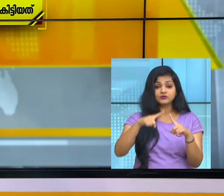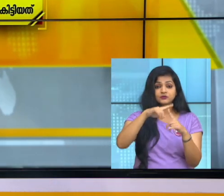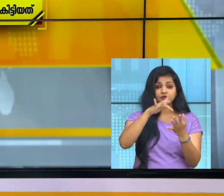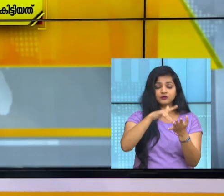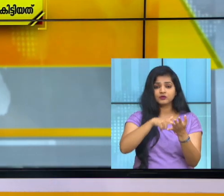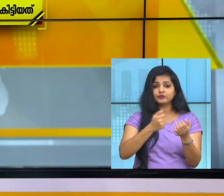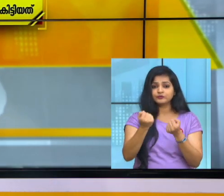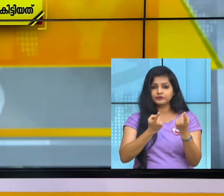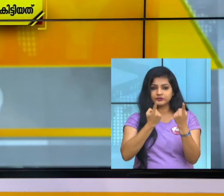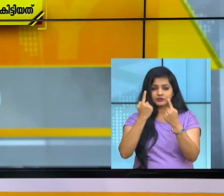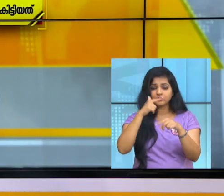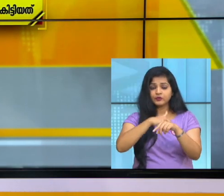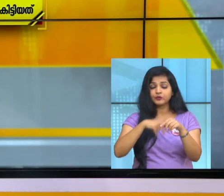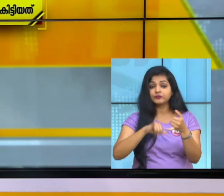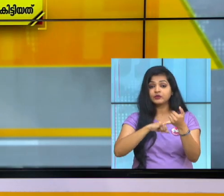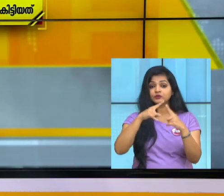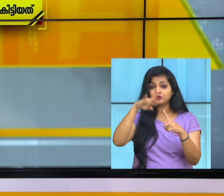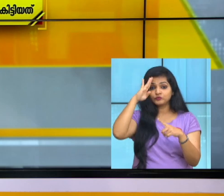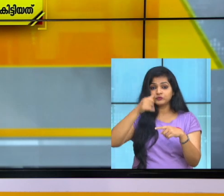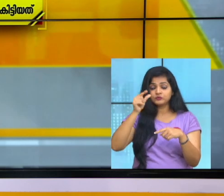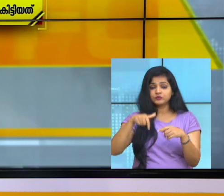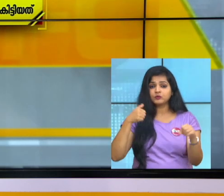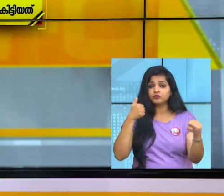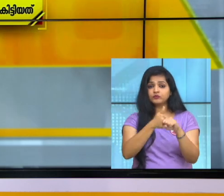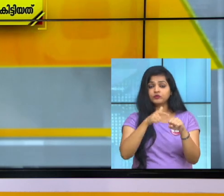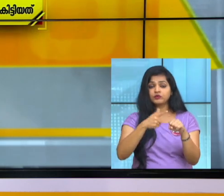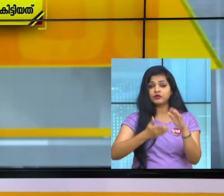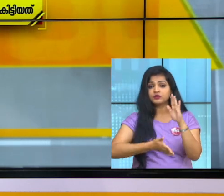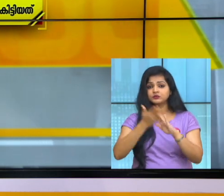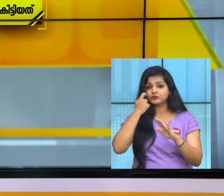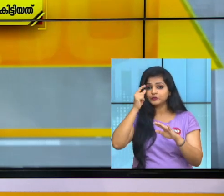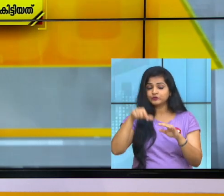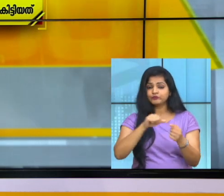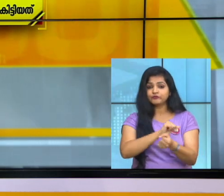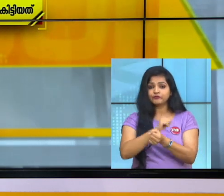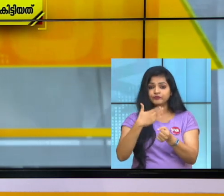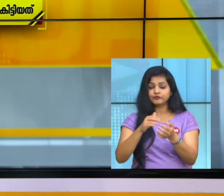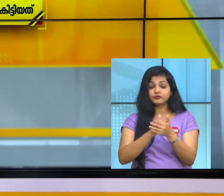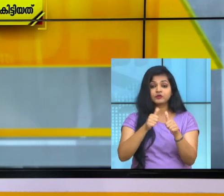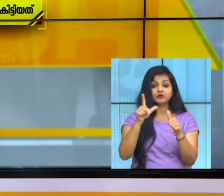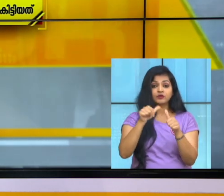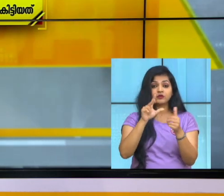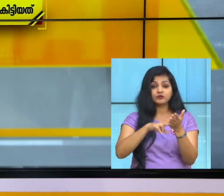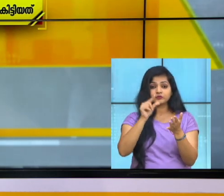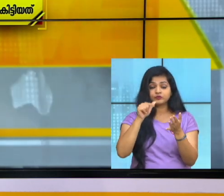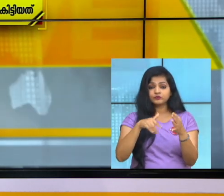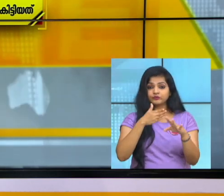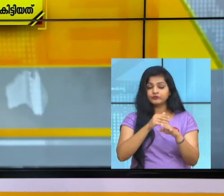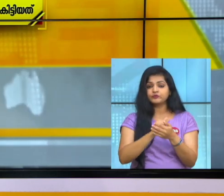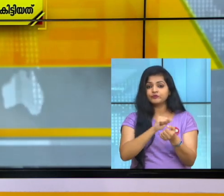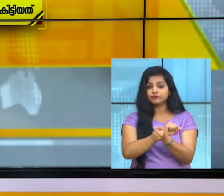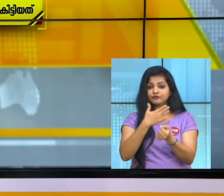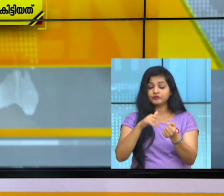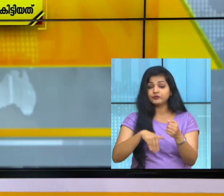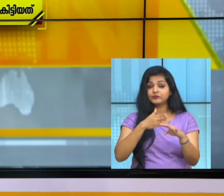തൃത്താലയിൽ വാഹന പരിശോധനയ്ക്കിടെ SIയെ ഇടിച്ച് കടന്നു കളഞ്ഞ കേസിലെ പ്രതി കസ്റ്റഡിയിൽ. ഞാങ്ങാട്ടിരി സ്വദേശി അലൻ അഭിലാഷാണ് പിടിയിലായത്. പരിക്കേറ്റ ഗ്രേഡ്